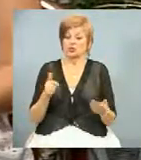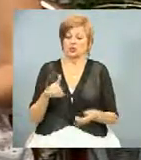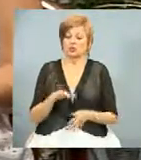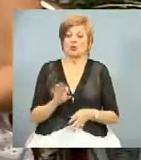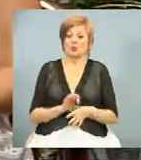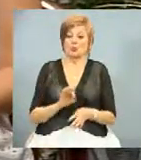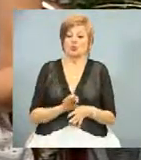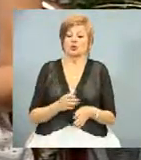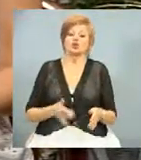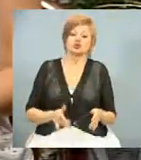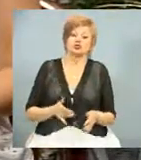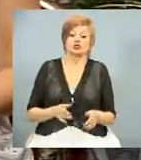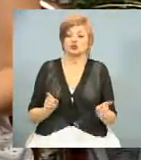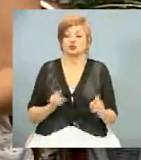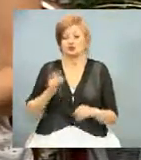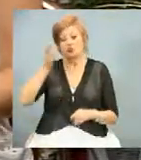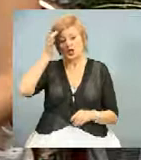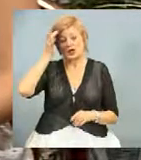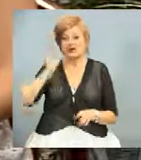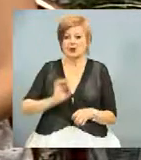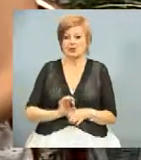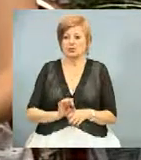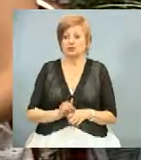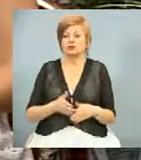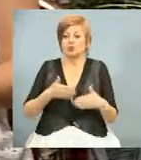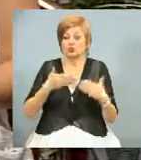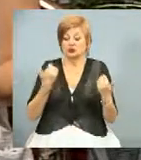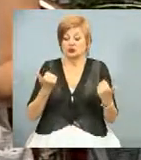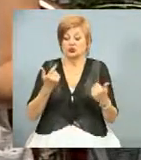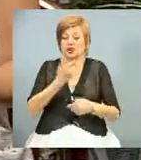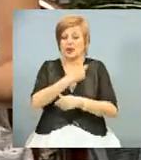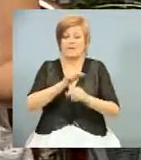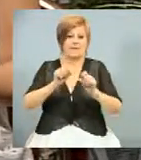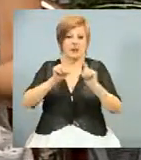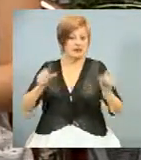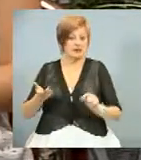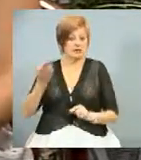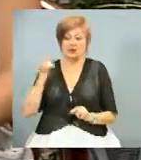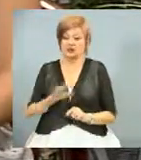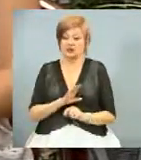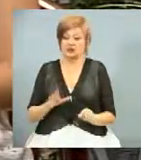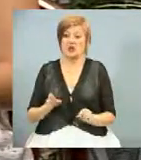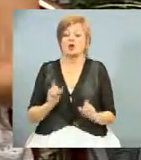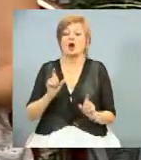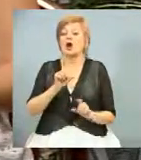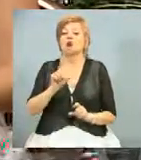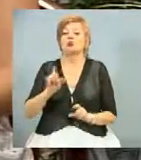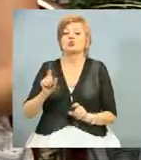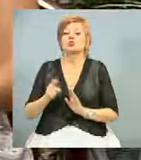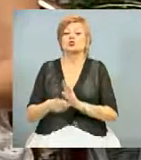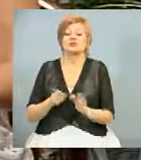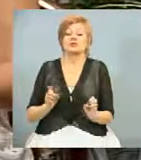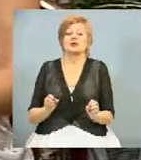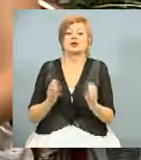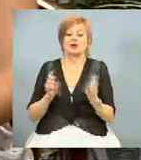Заболів у неї там шлунок або заболіла голова. От ну немає ні лікарень, нічого ж тоді не було. Як люди дізнавалися, де шукати